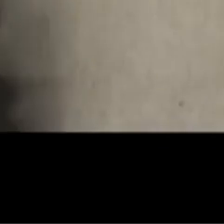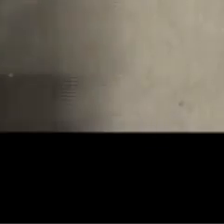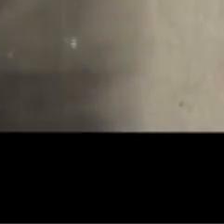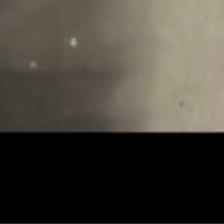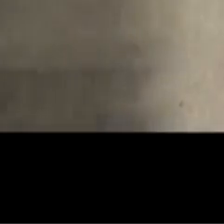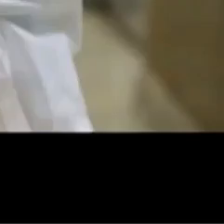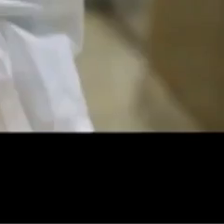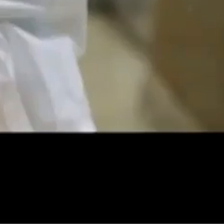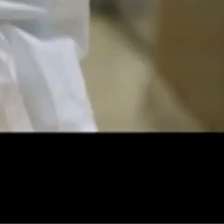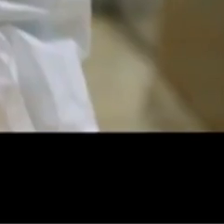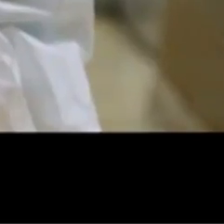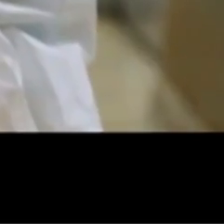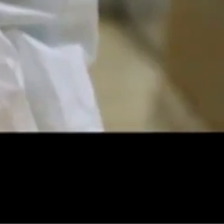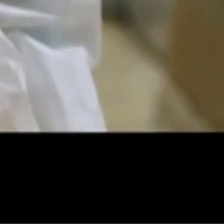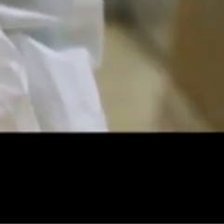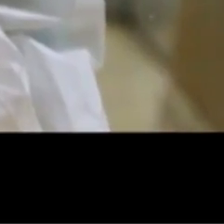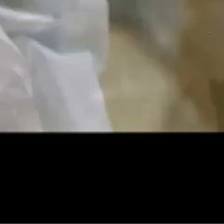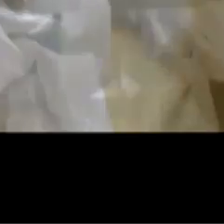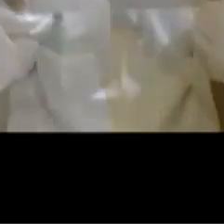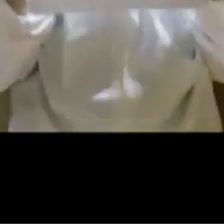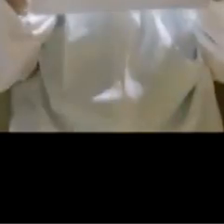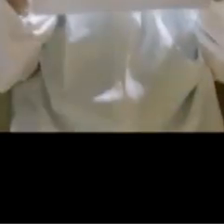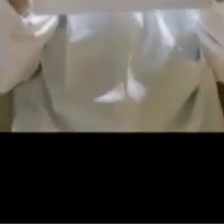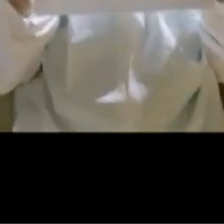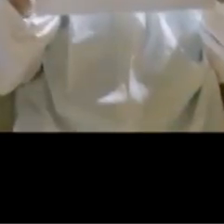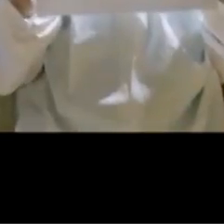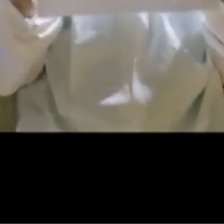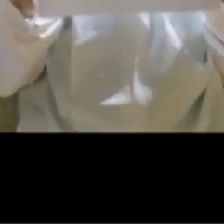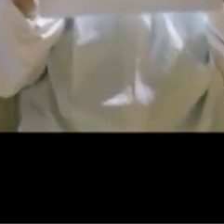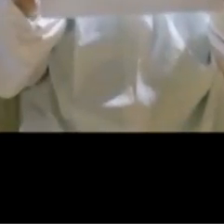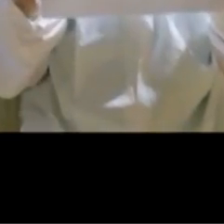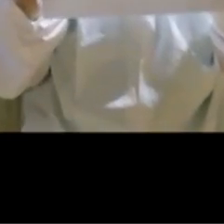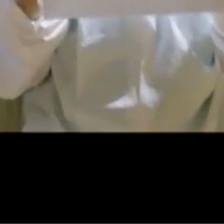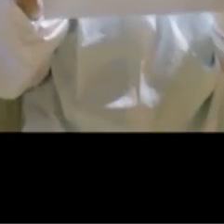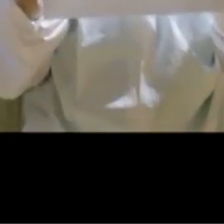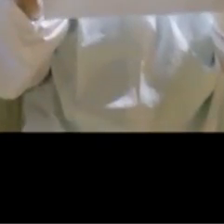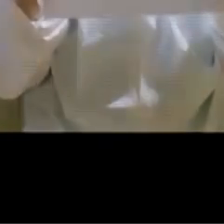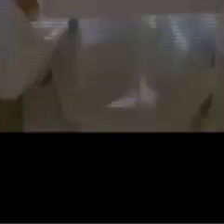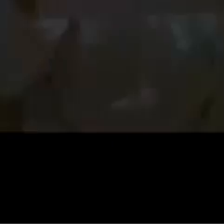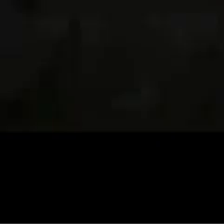Sungguh elok. Jika kalian peduli atas nama kemanusiaan.